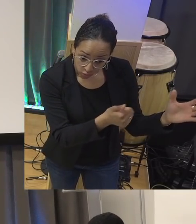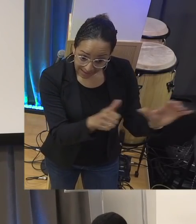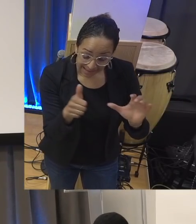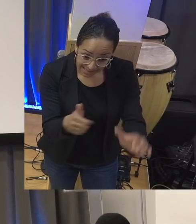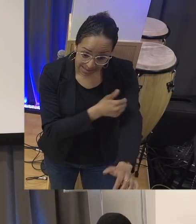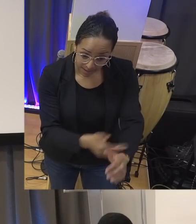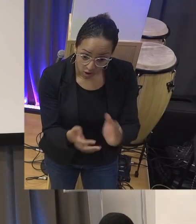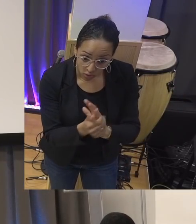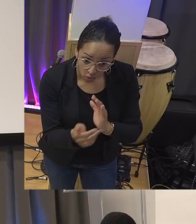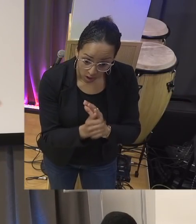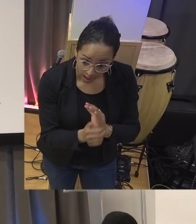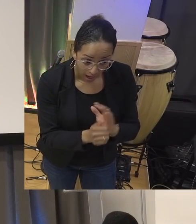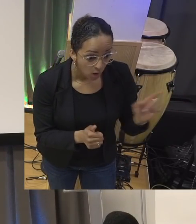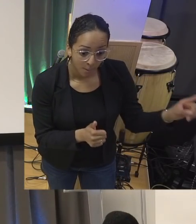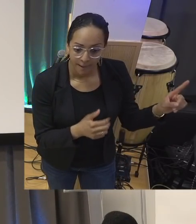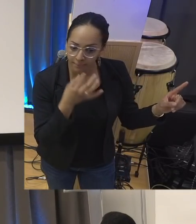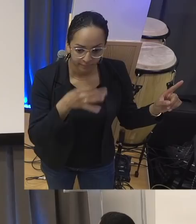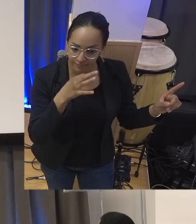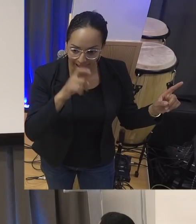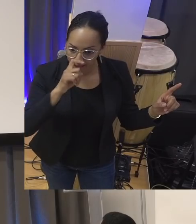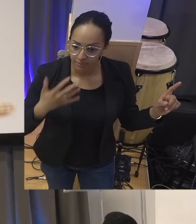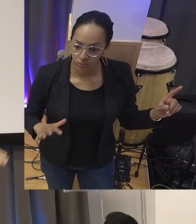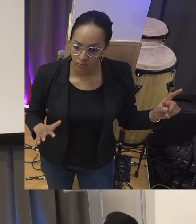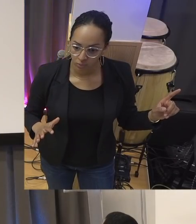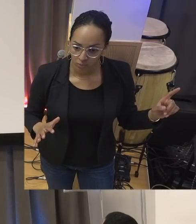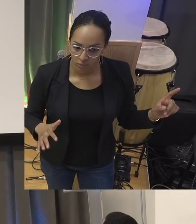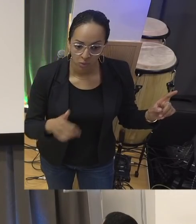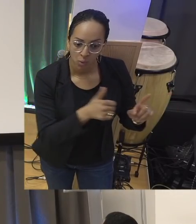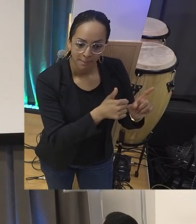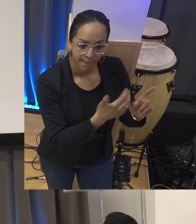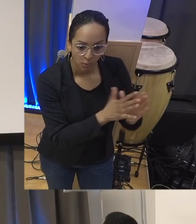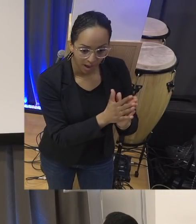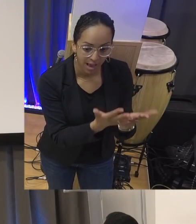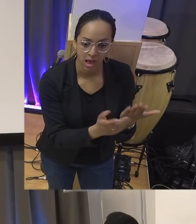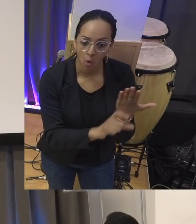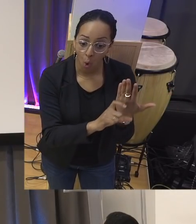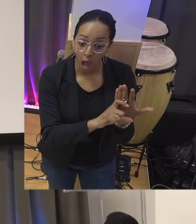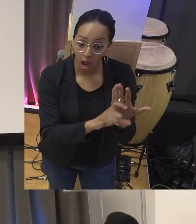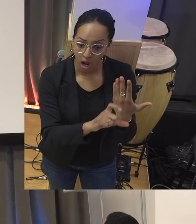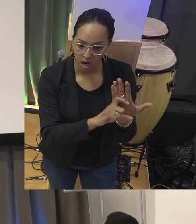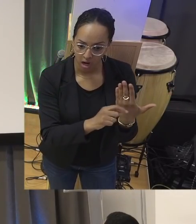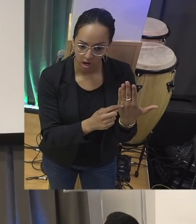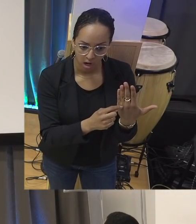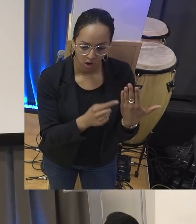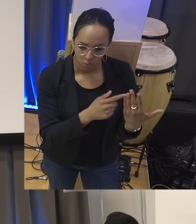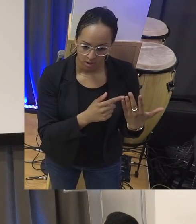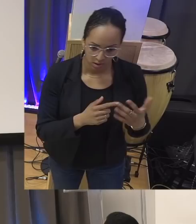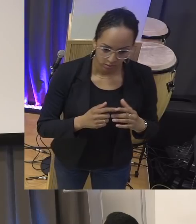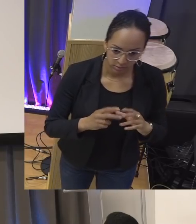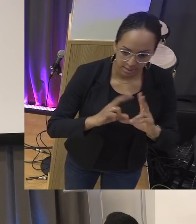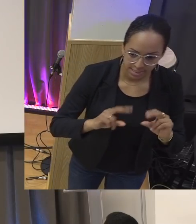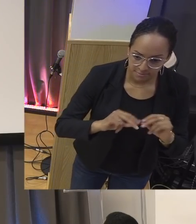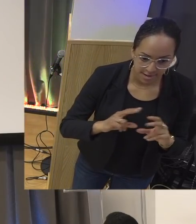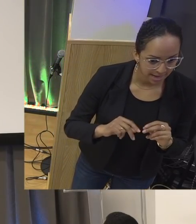Mais cet orateur maîtrise que l'arabe, et il utilise le texte coranique pour montrer, au niveau de l'apologétique, les incohérences